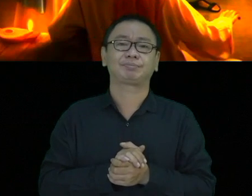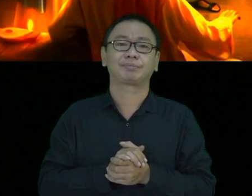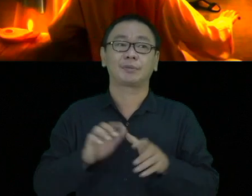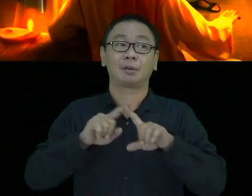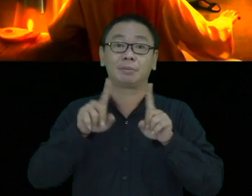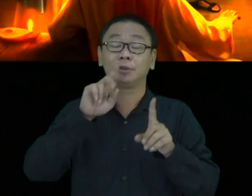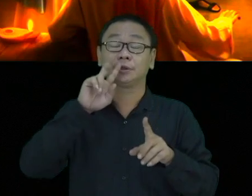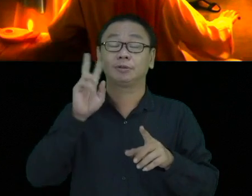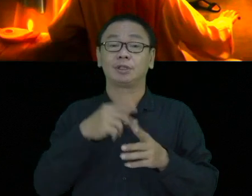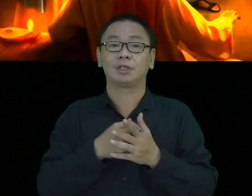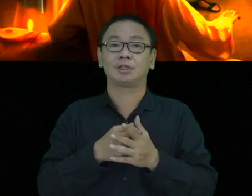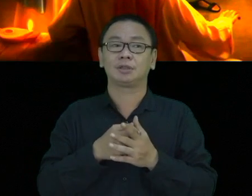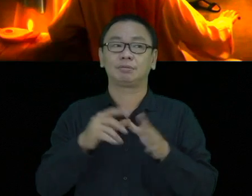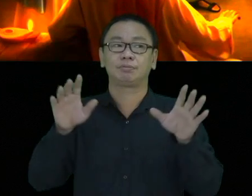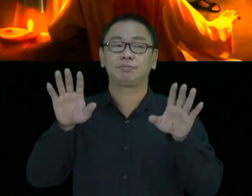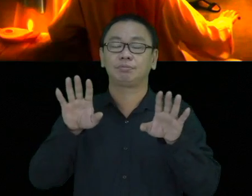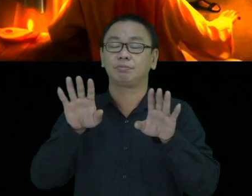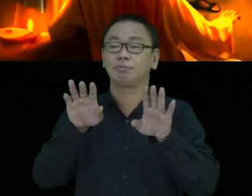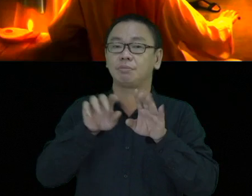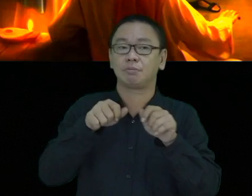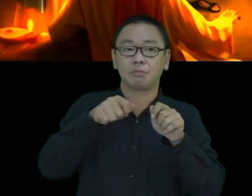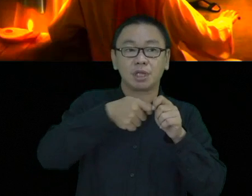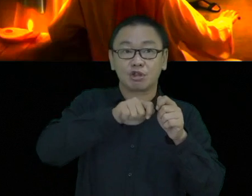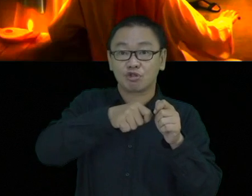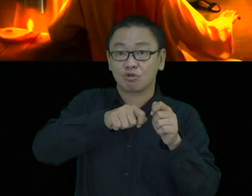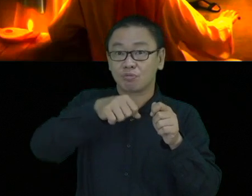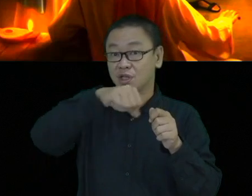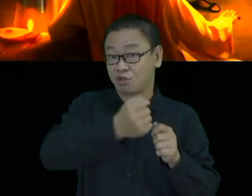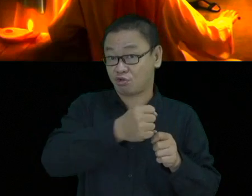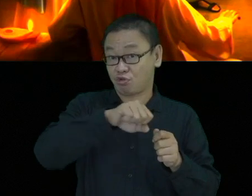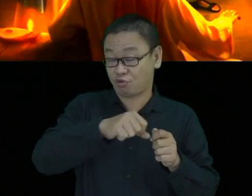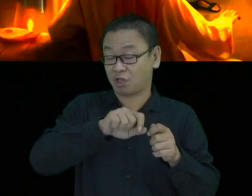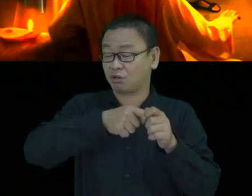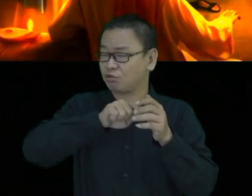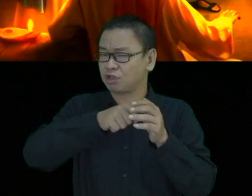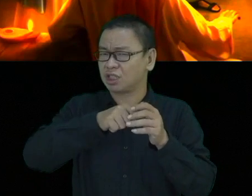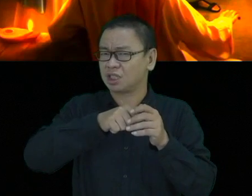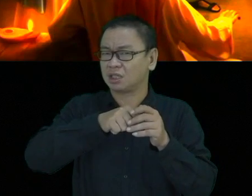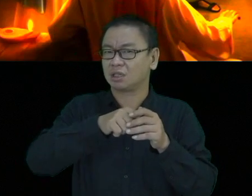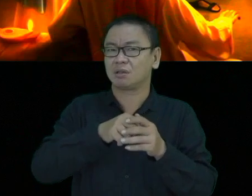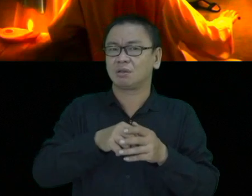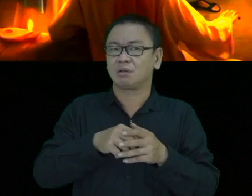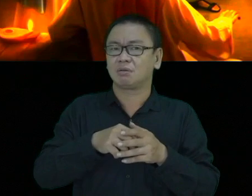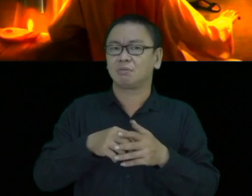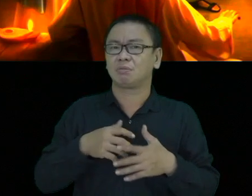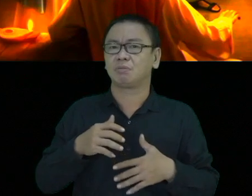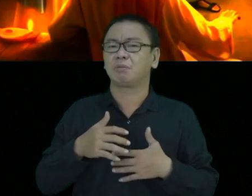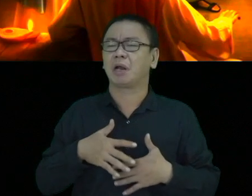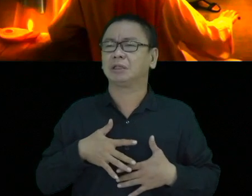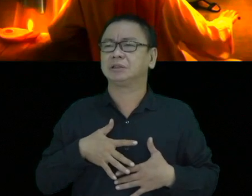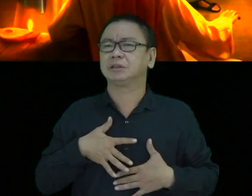di pintu yang terkunci, ya, perasaan yang takut justru